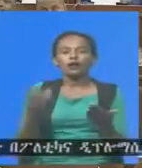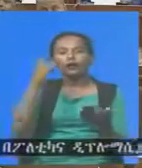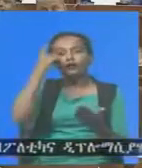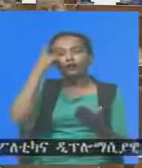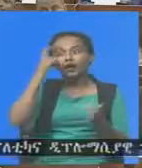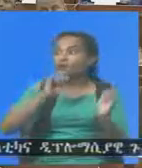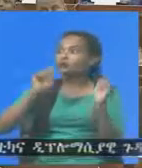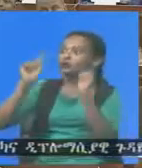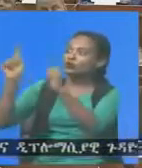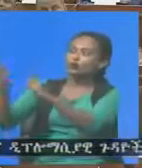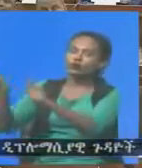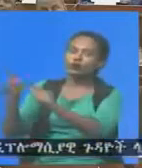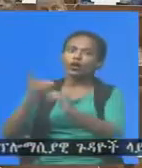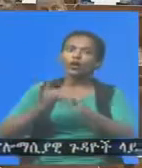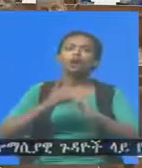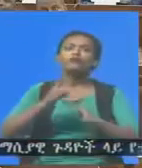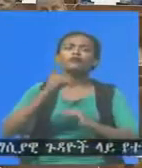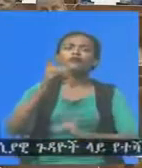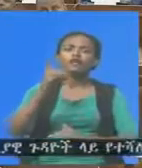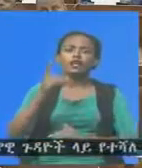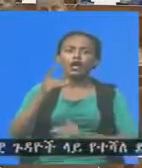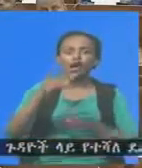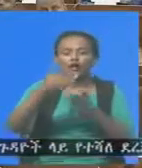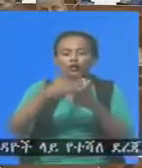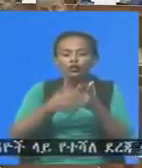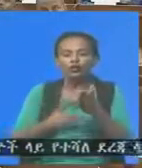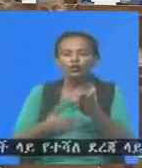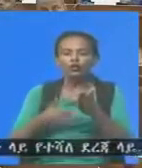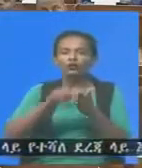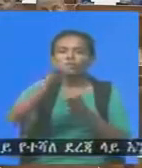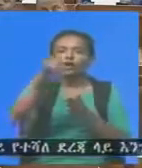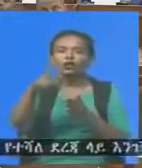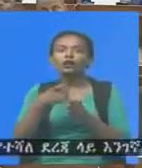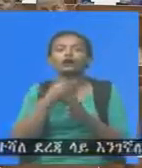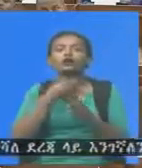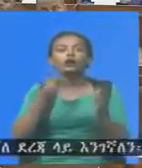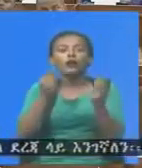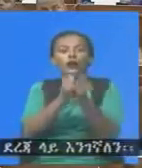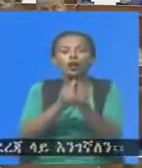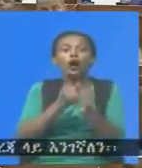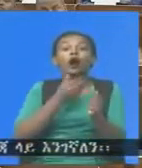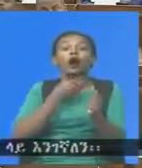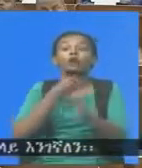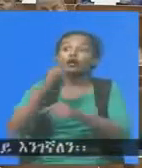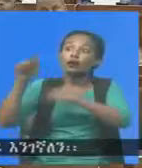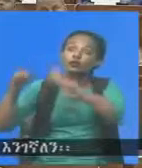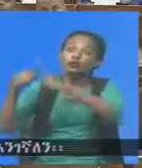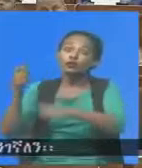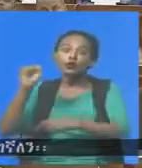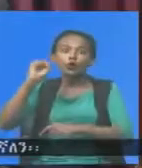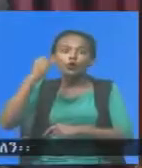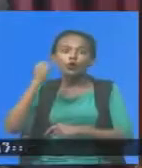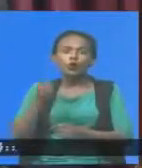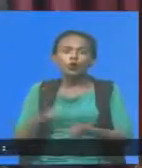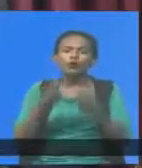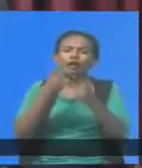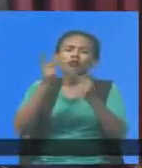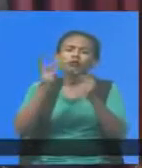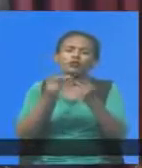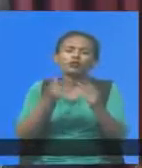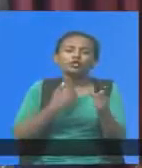ብትሄዱ ከፍተኛ የወሰን ጥያቄ ከአማራ ጋር አለ። አማራ ብትሄዱ ከኦሮሚያ ጋር በርካታ ቦታዎች ላይ